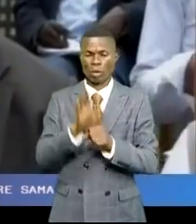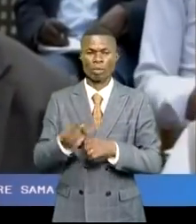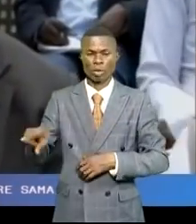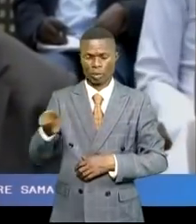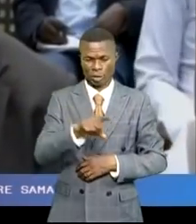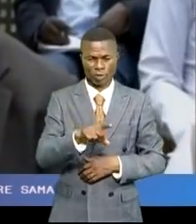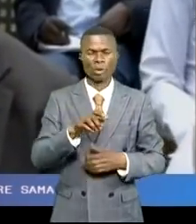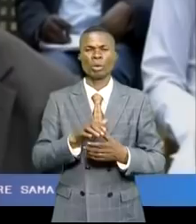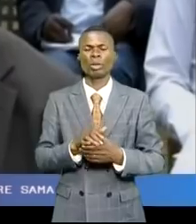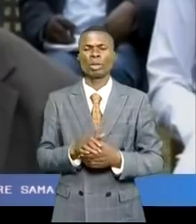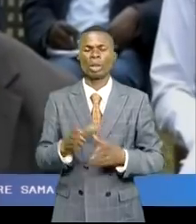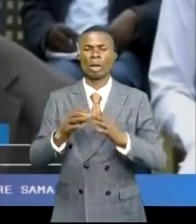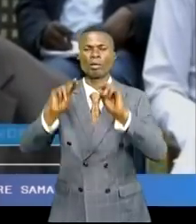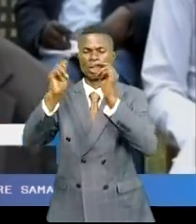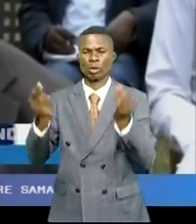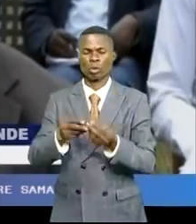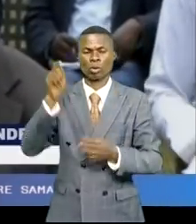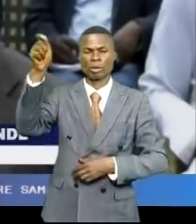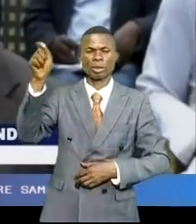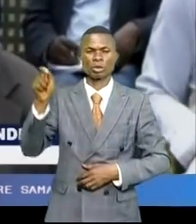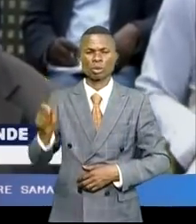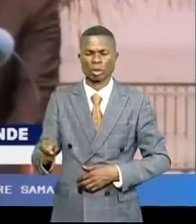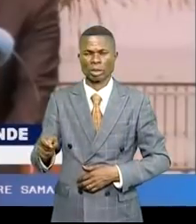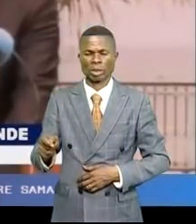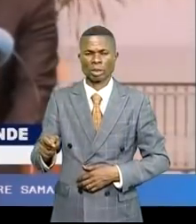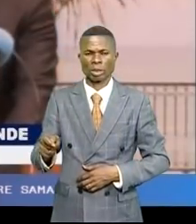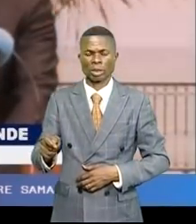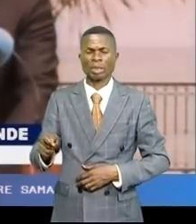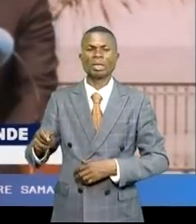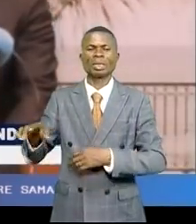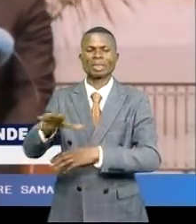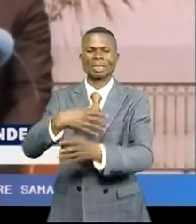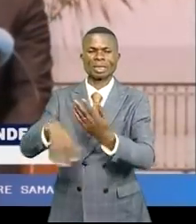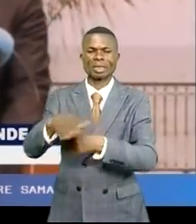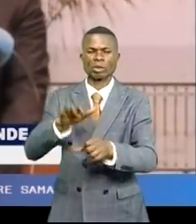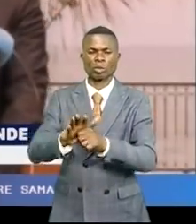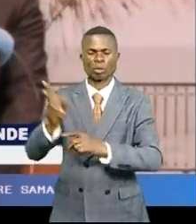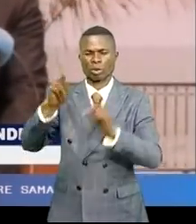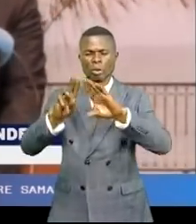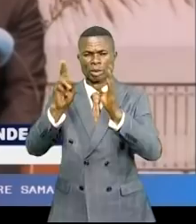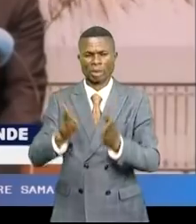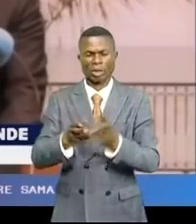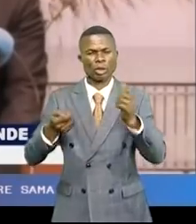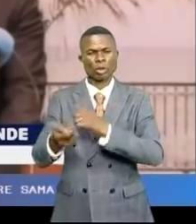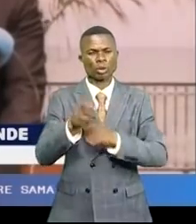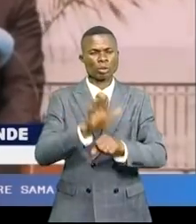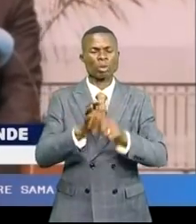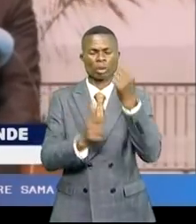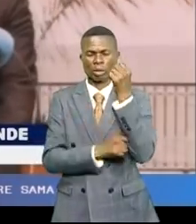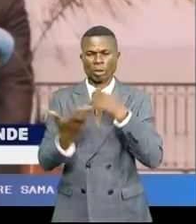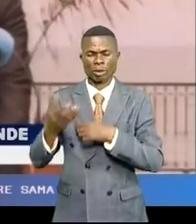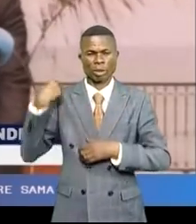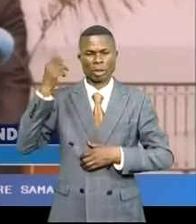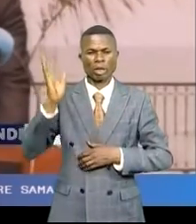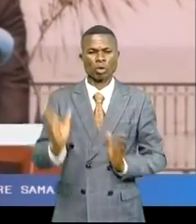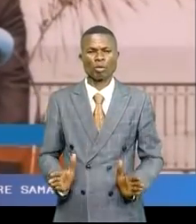avec les groupes armés qui terrorisent nos populations et nous endeuillent. Le gouverneur